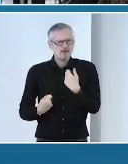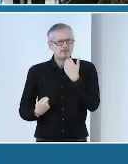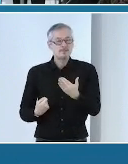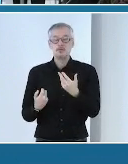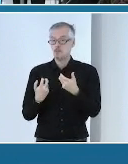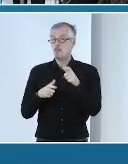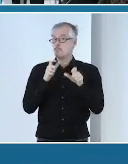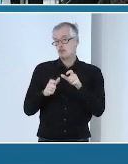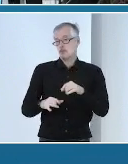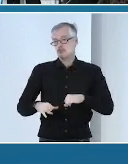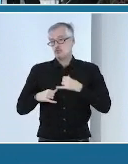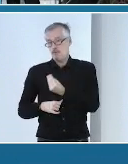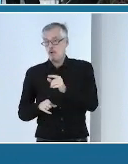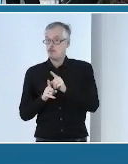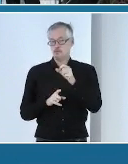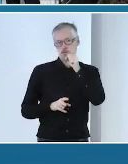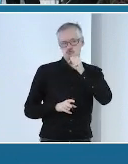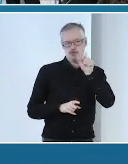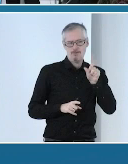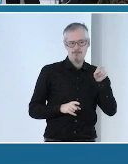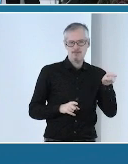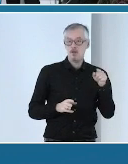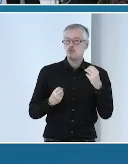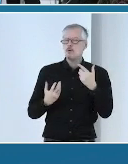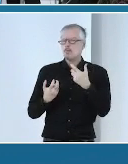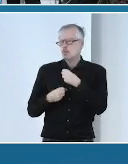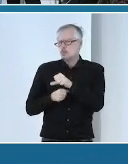âgées, leur schéma corporel est